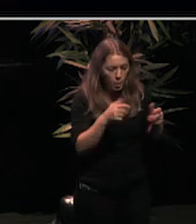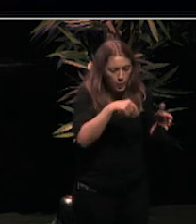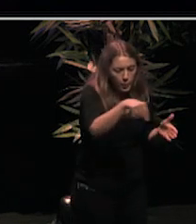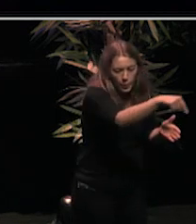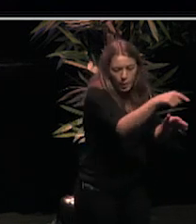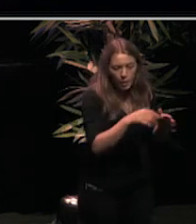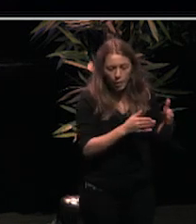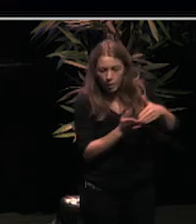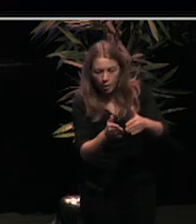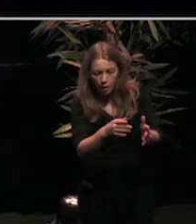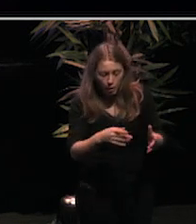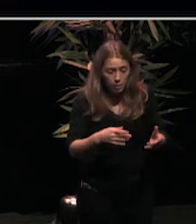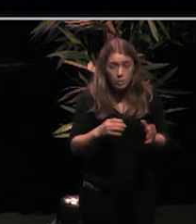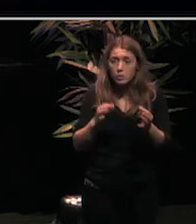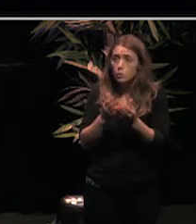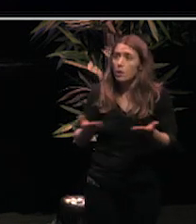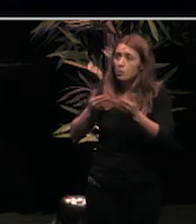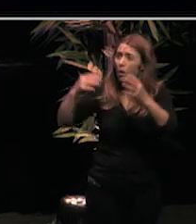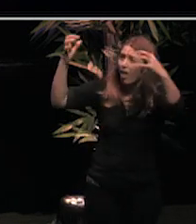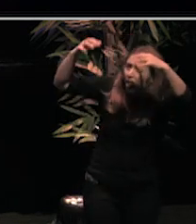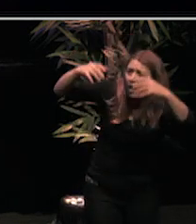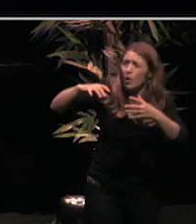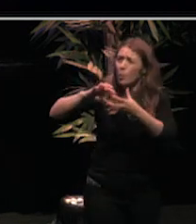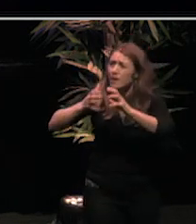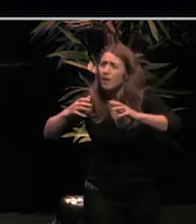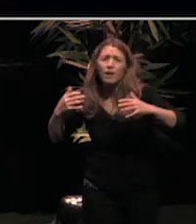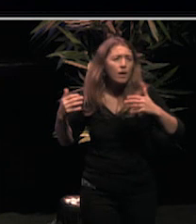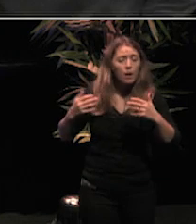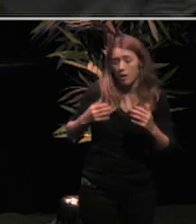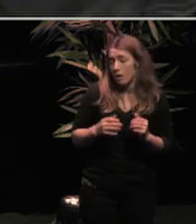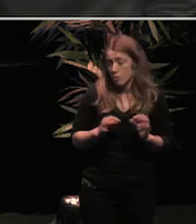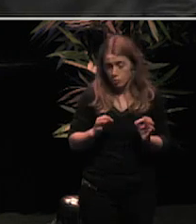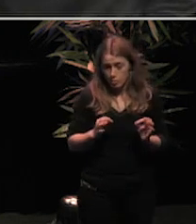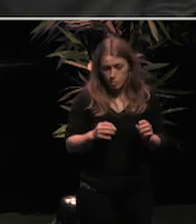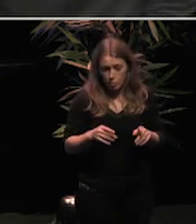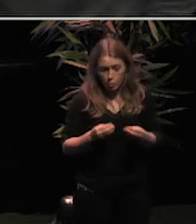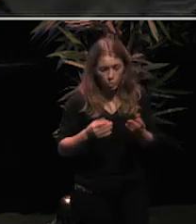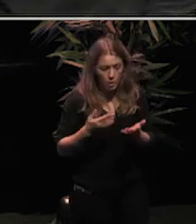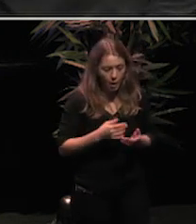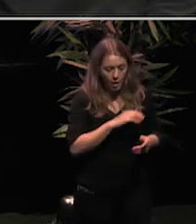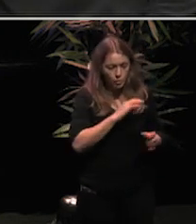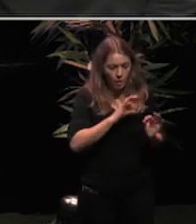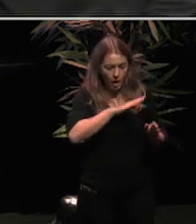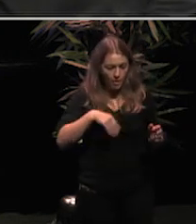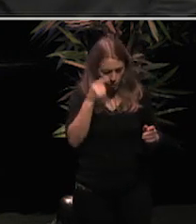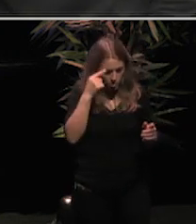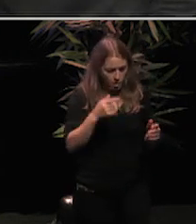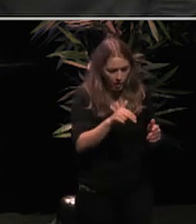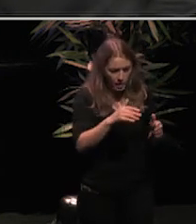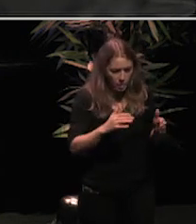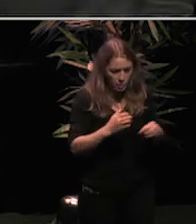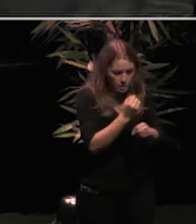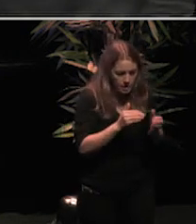et puis vous retrouvez dans des situations météo qui sont compliquées, et vous retrouvez aussi en phase de gagner cette course. Ce qui a été mon cas